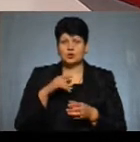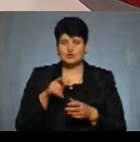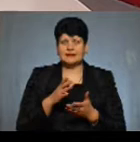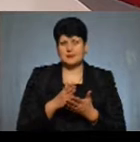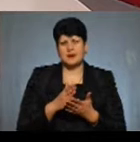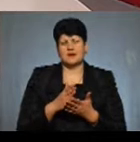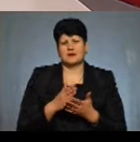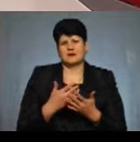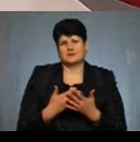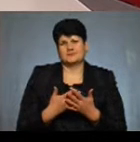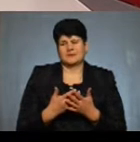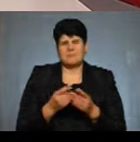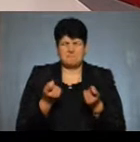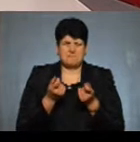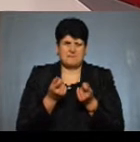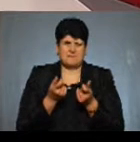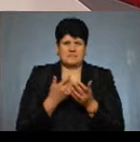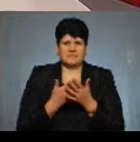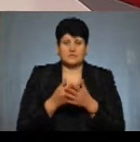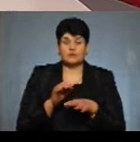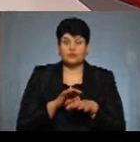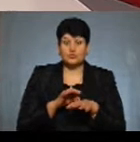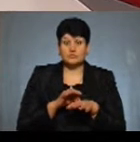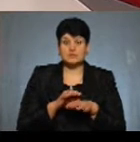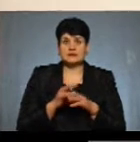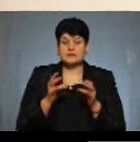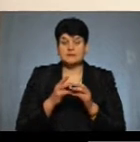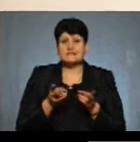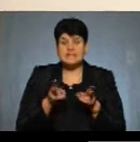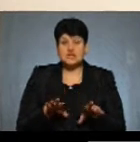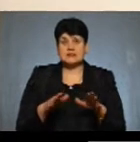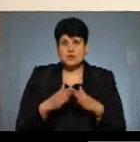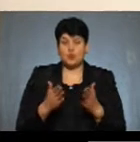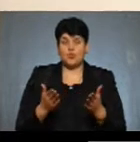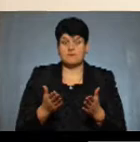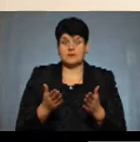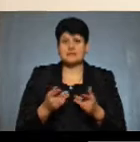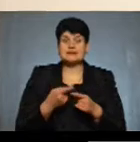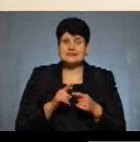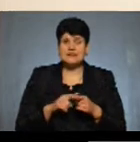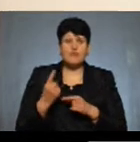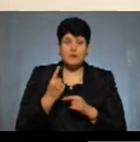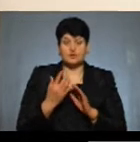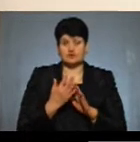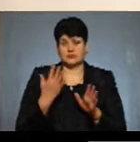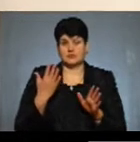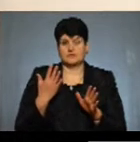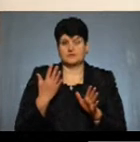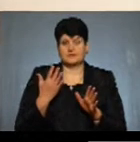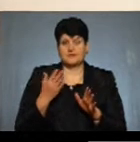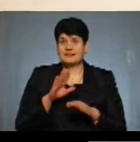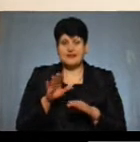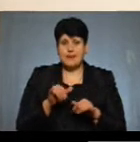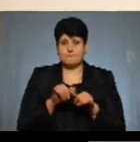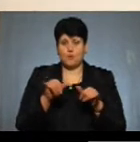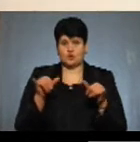людина має хоча б якісь малі ознаки захворювання, відповідно, треба залишатися вдома. Тому що це, перш за все, ви